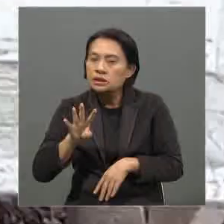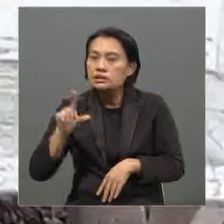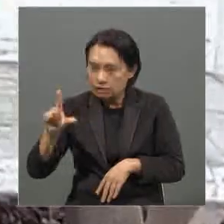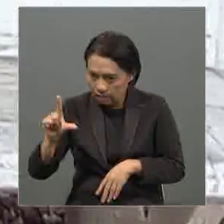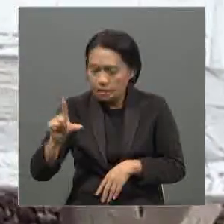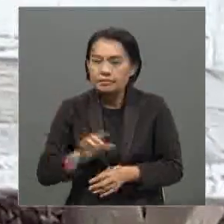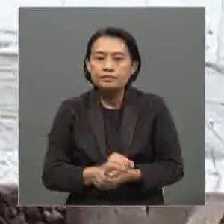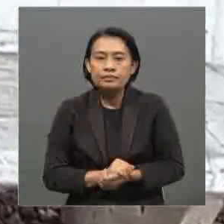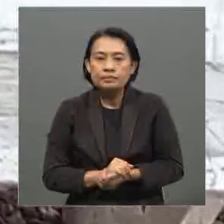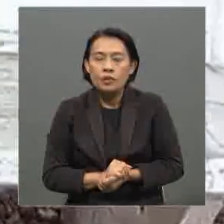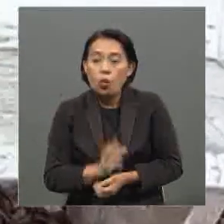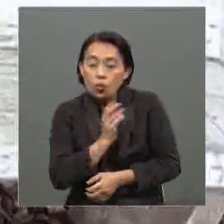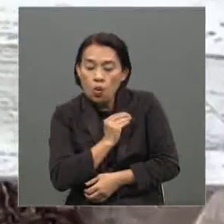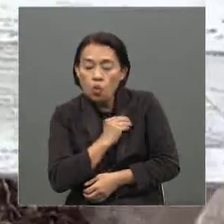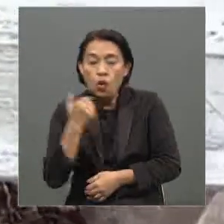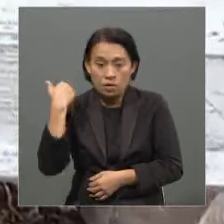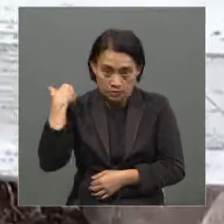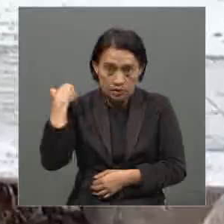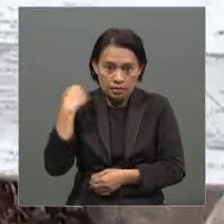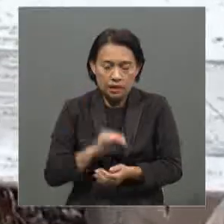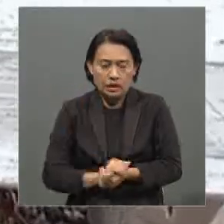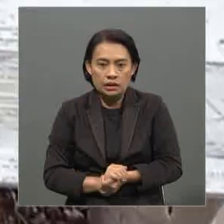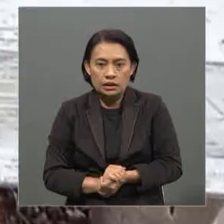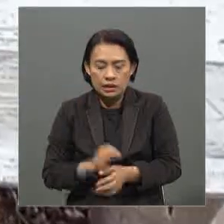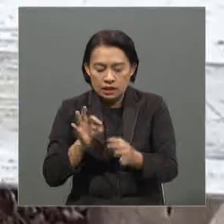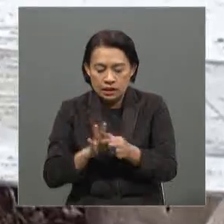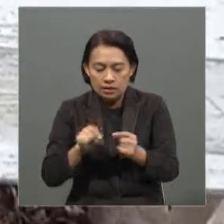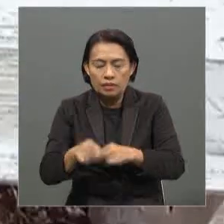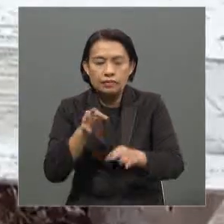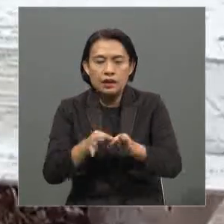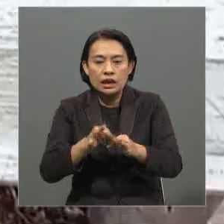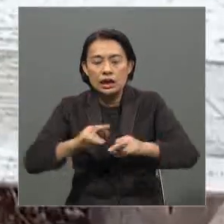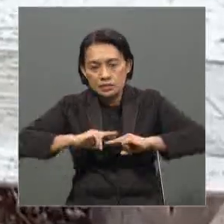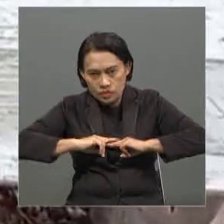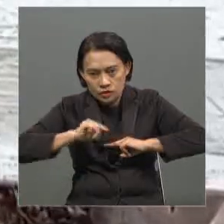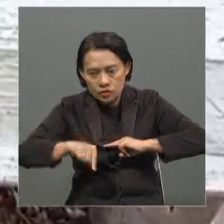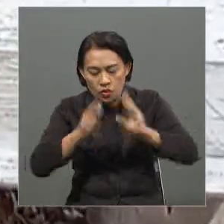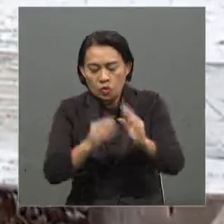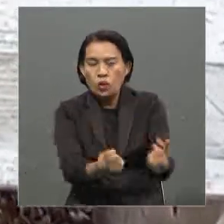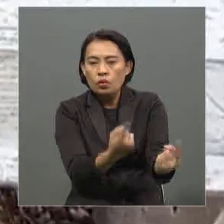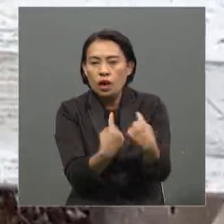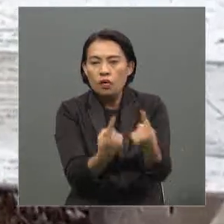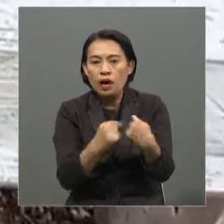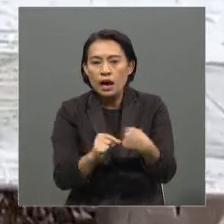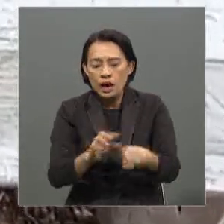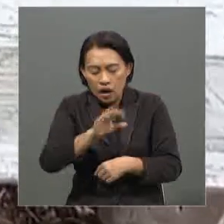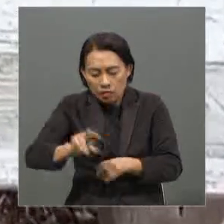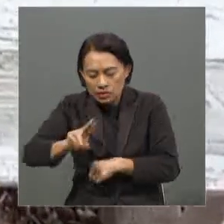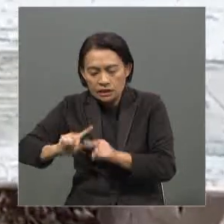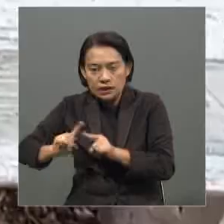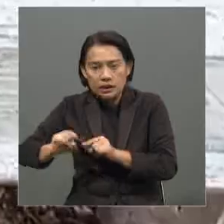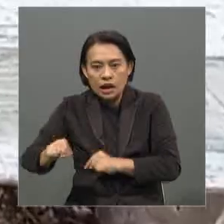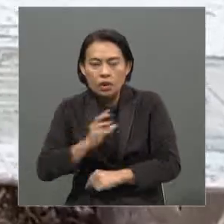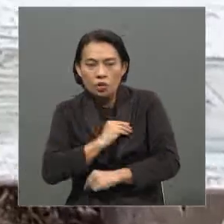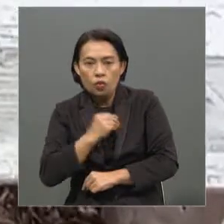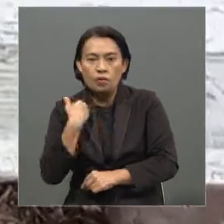นะแล้วหลวงพี่กลัวมยคะว่าอ่าพอมันเป็นบัญชีส่วนตัวแล้วเนี่ยจะมีคนว่าเราแบบเออเอาไปใช้อย่างอื่นมั้ยอะไรอย่าง